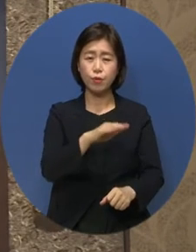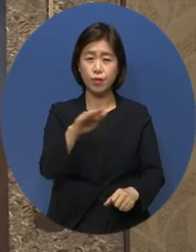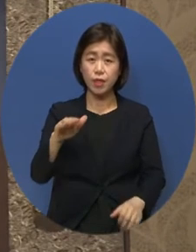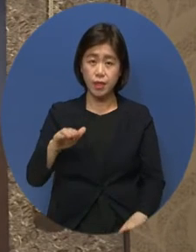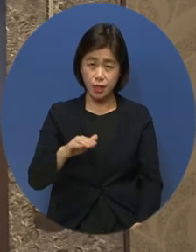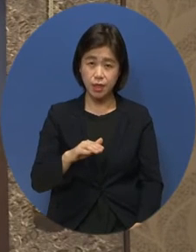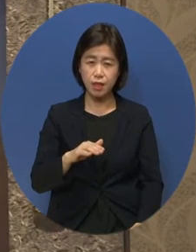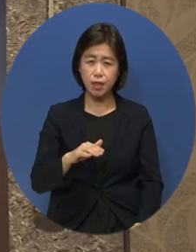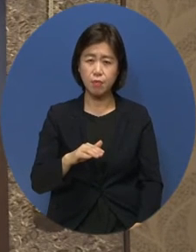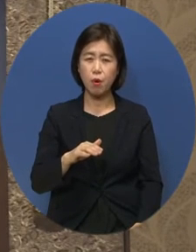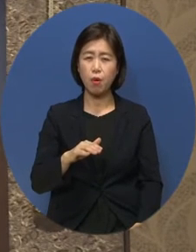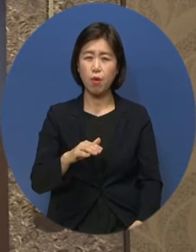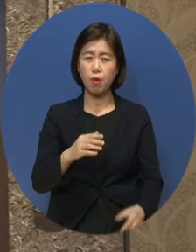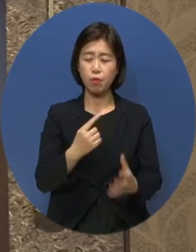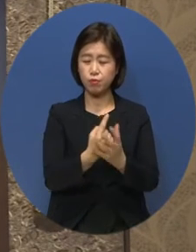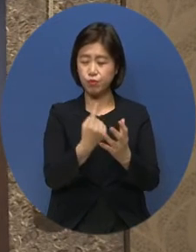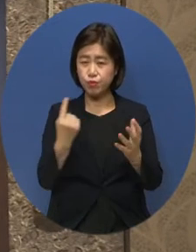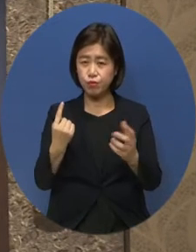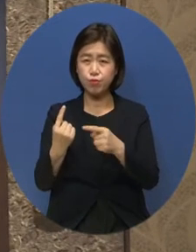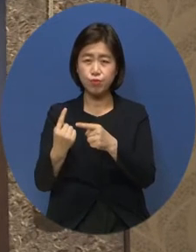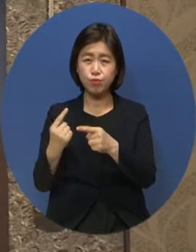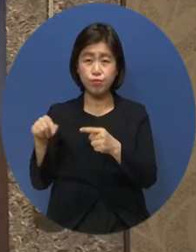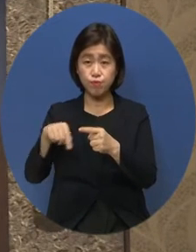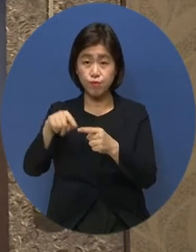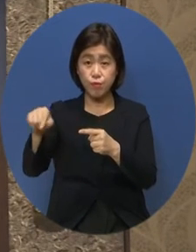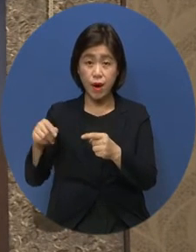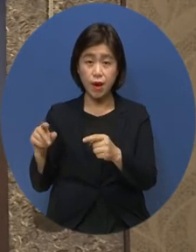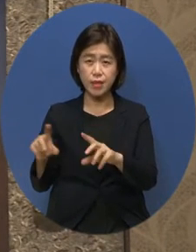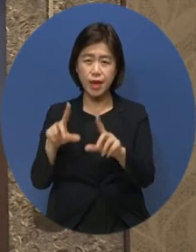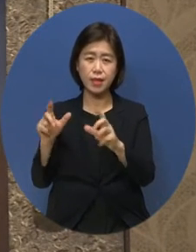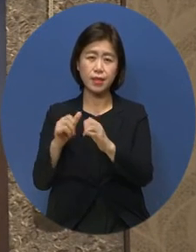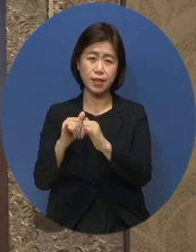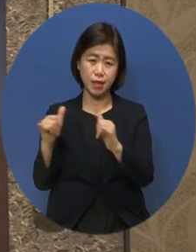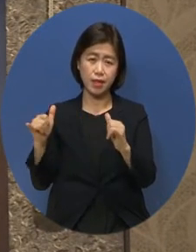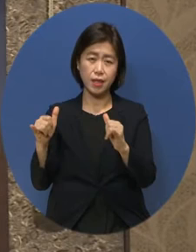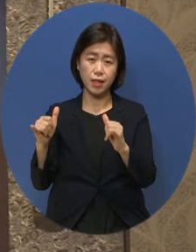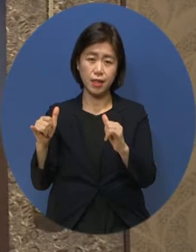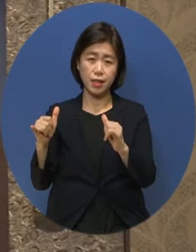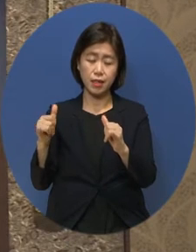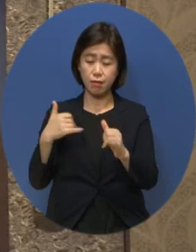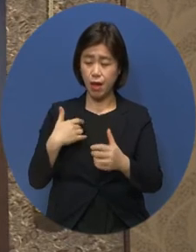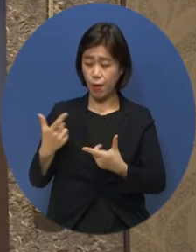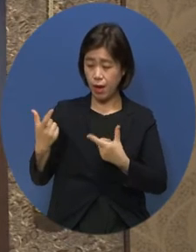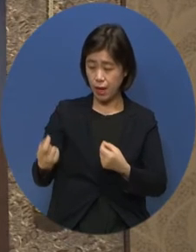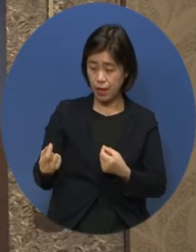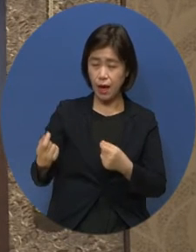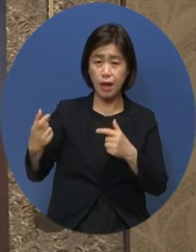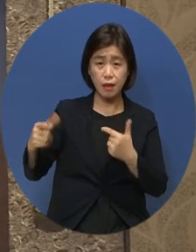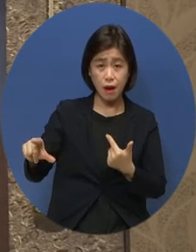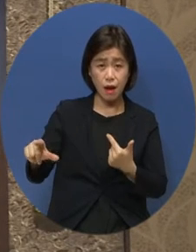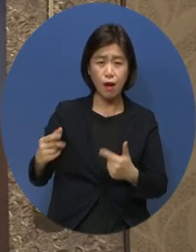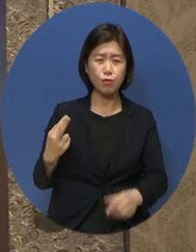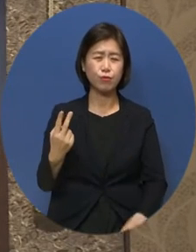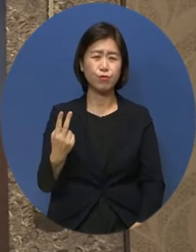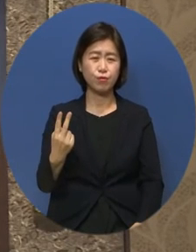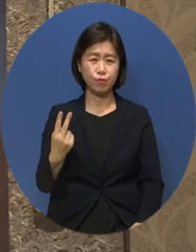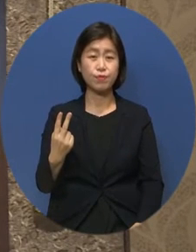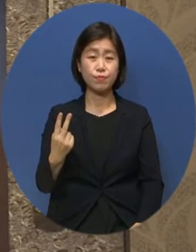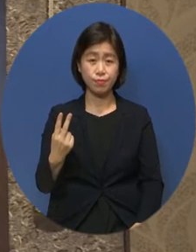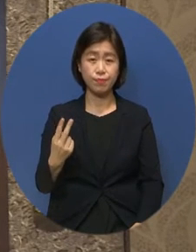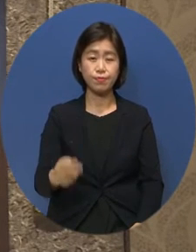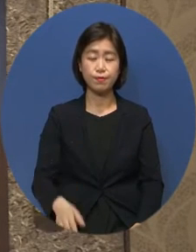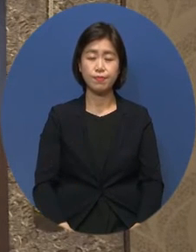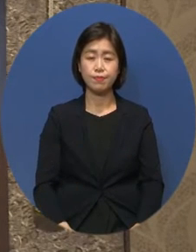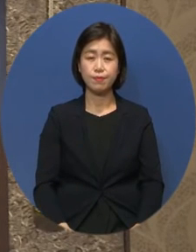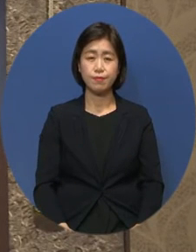소수자 약사의 상황에 놓여 있는 분들이 모두 같거나 다르거나 다르거나 같거나 이런 상태에 있다고